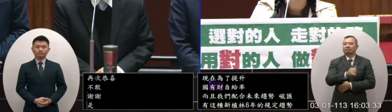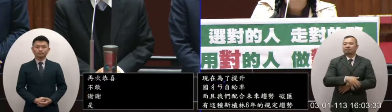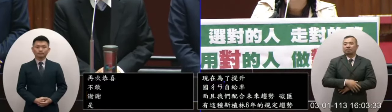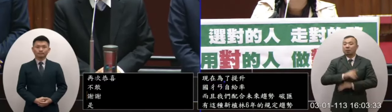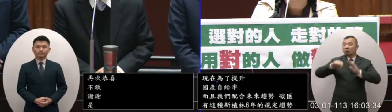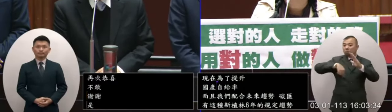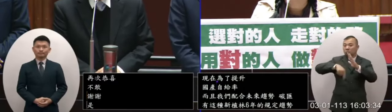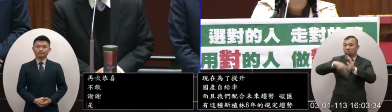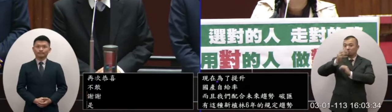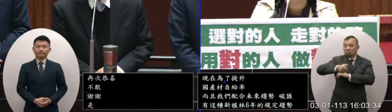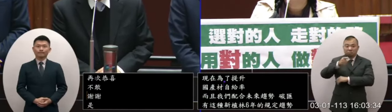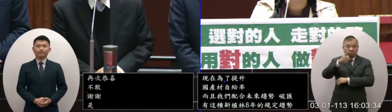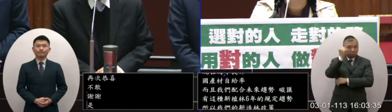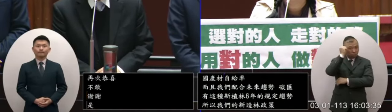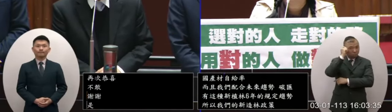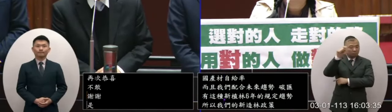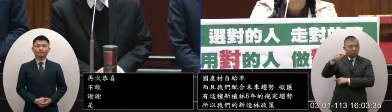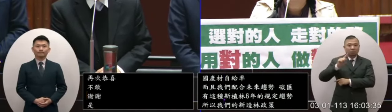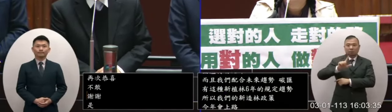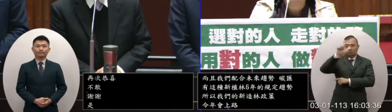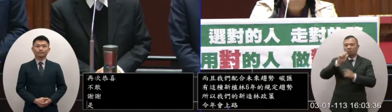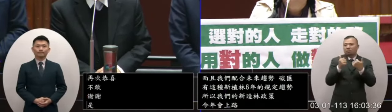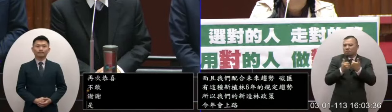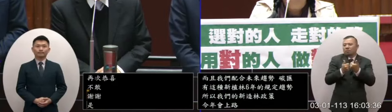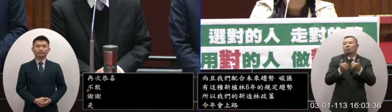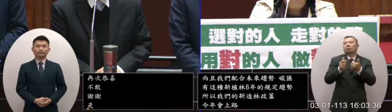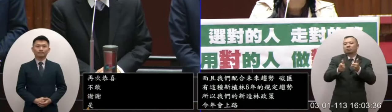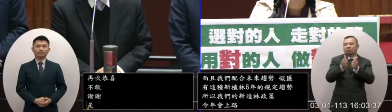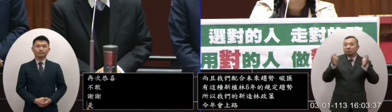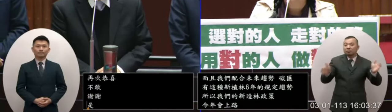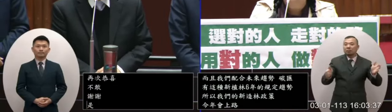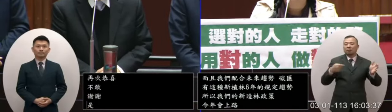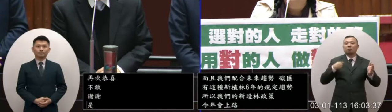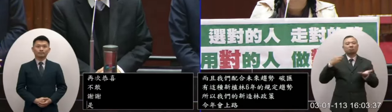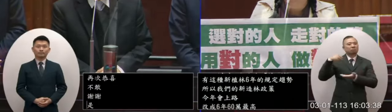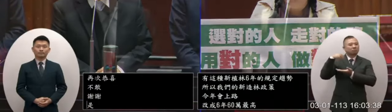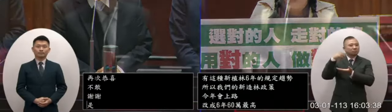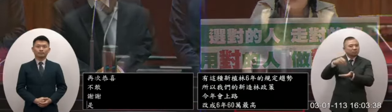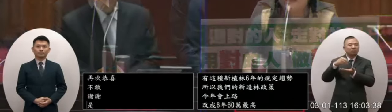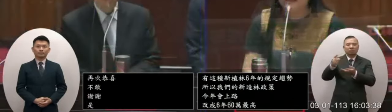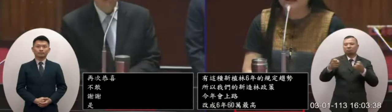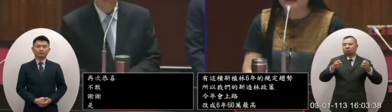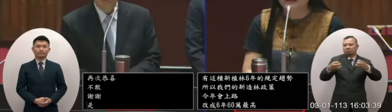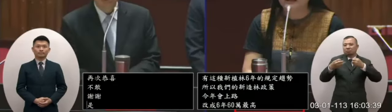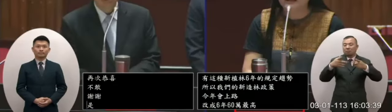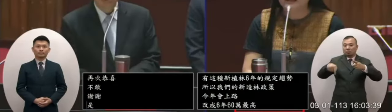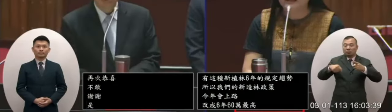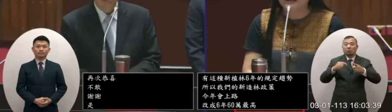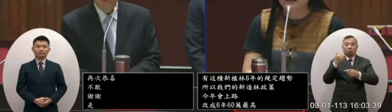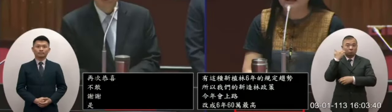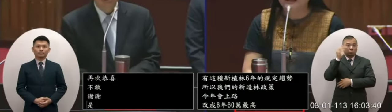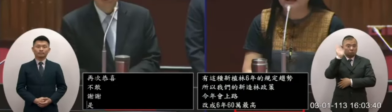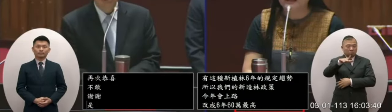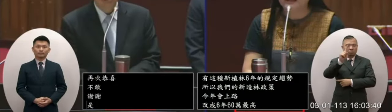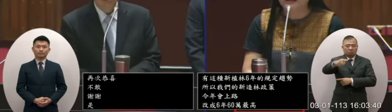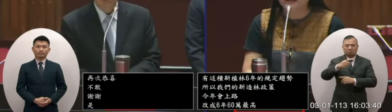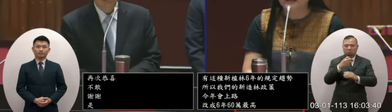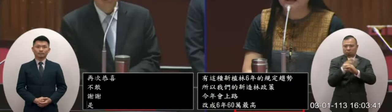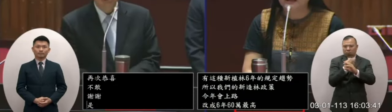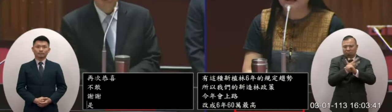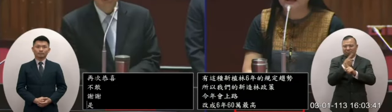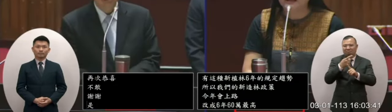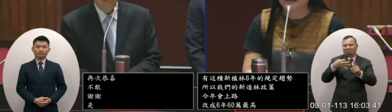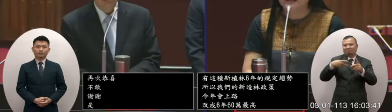院长您记不记得我上个会期就特别提醒了，既然碳汇未来是新植林6年的有